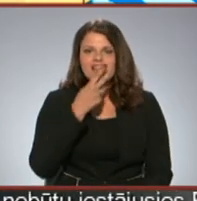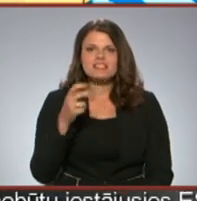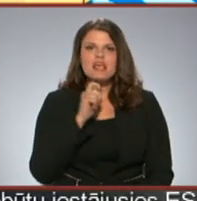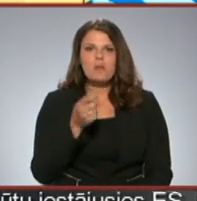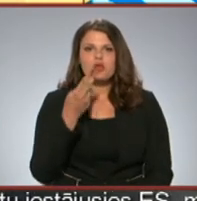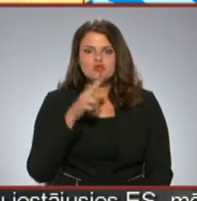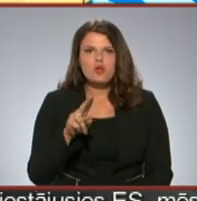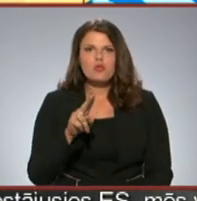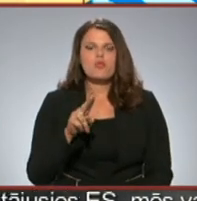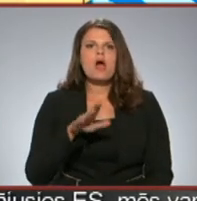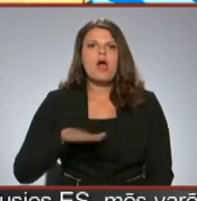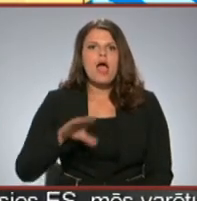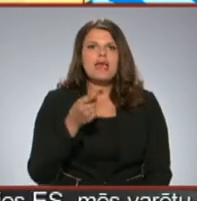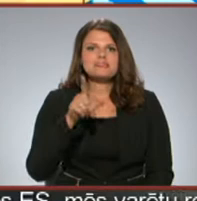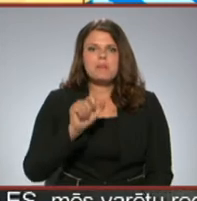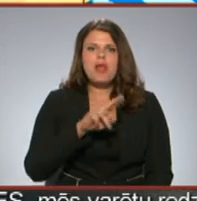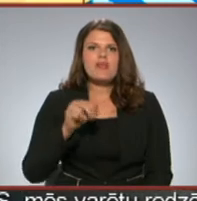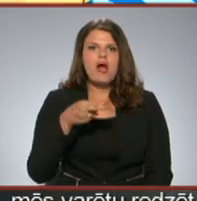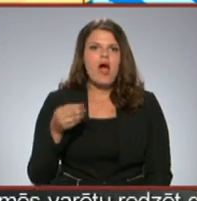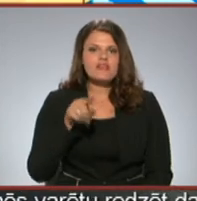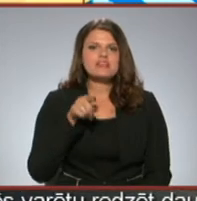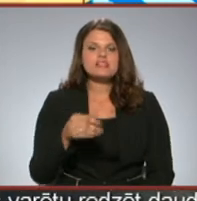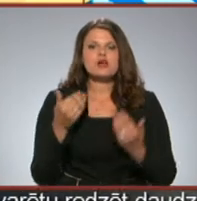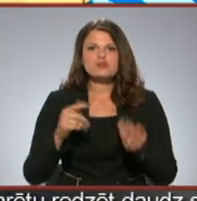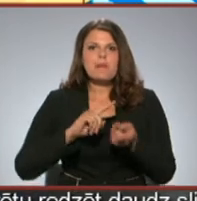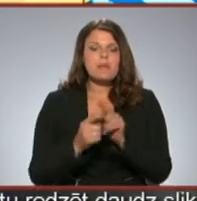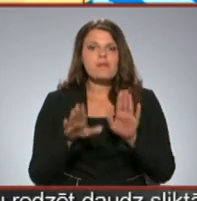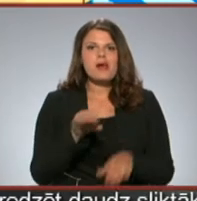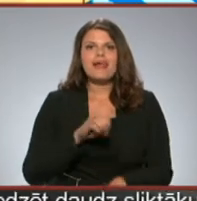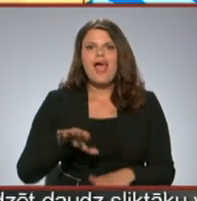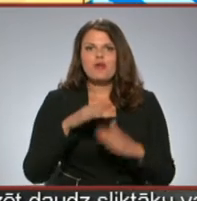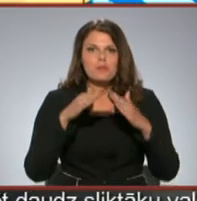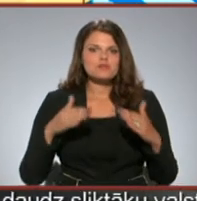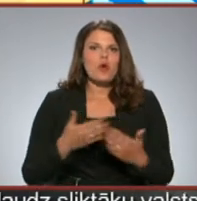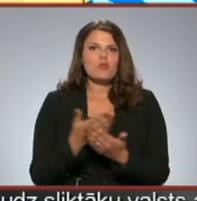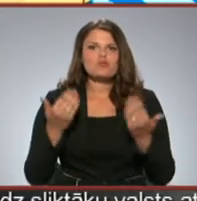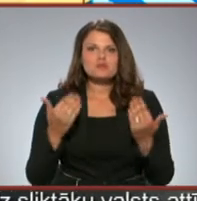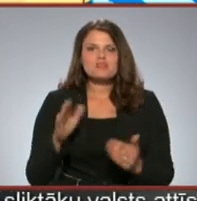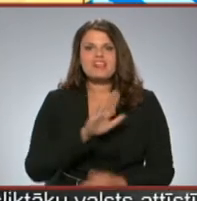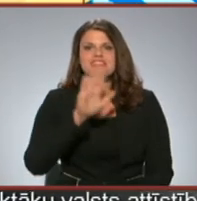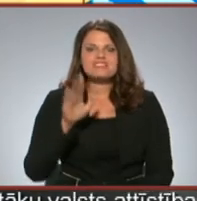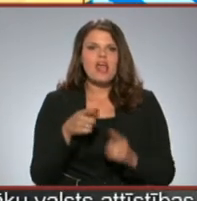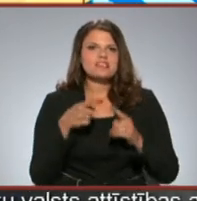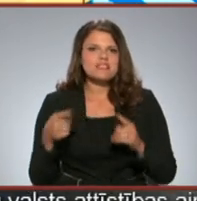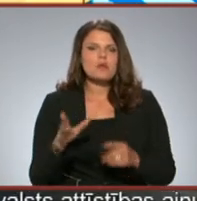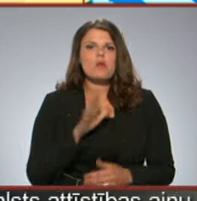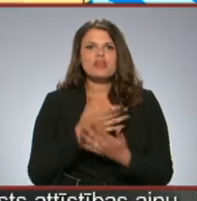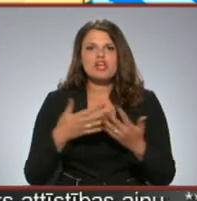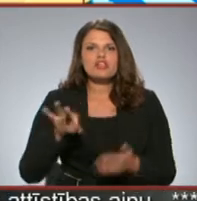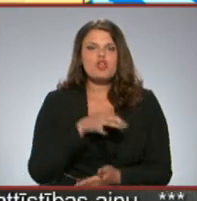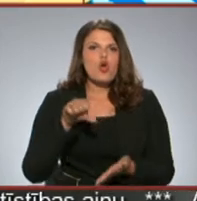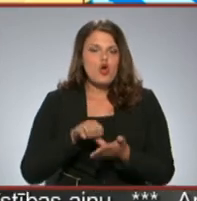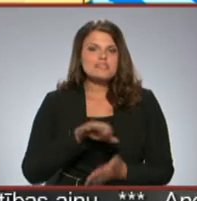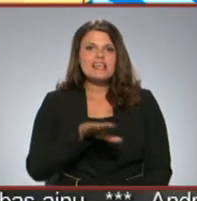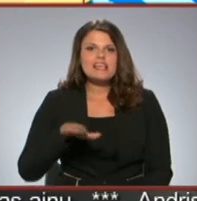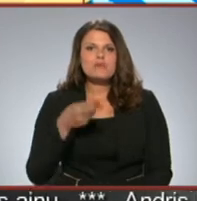no Esplanādes. Tā šodien pārtapus par Eiropas māju, kurā visas dienas garumā notika gan izrādes un koncerti ģimenēm, gan radošās darbnīcas